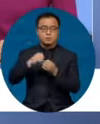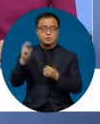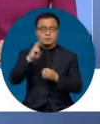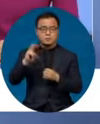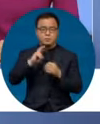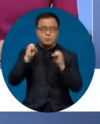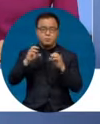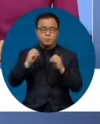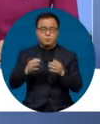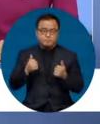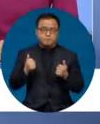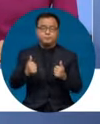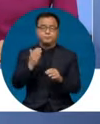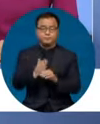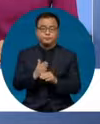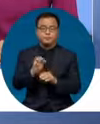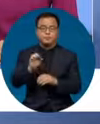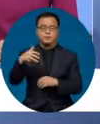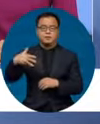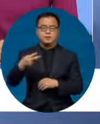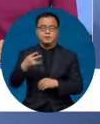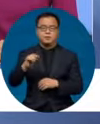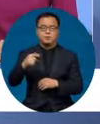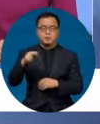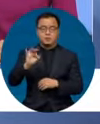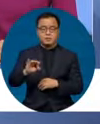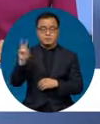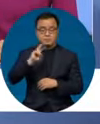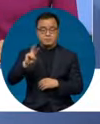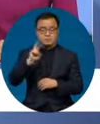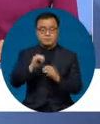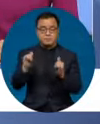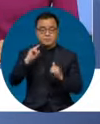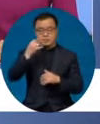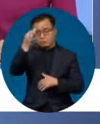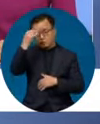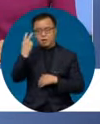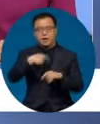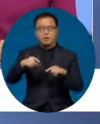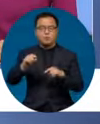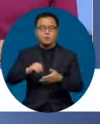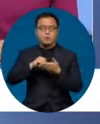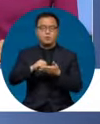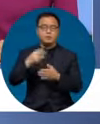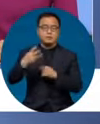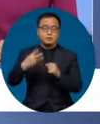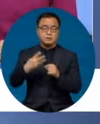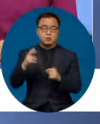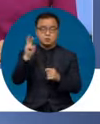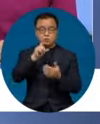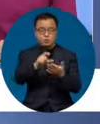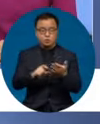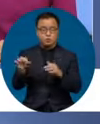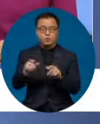음악가입니다. 손여름이 평창 대관령 음악제 예술감독으로 부임한 지는 3년 차인데요. 공연 전체의 주제, 곡목과 연주자